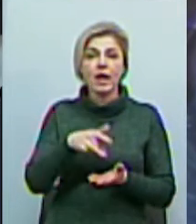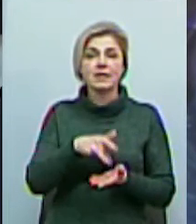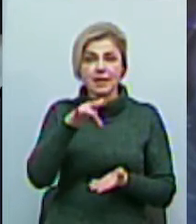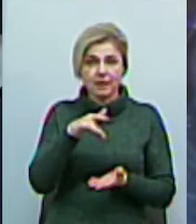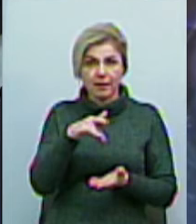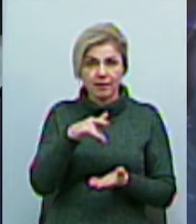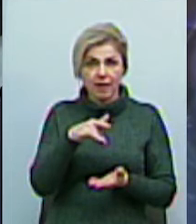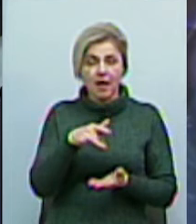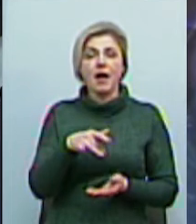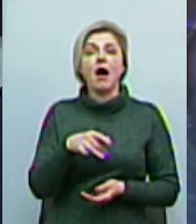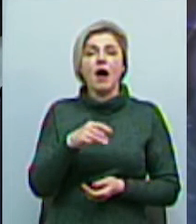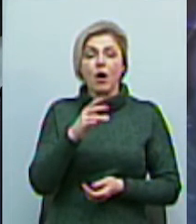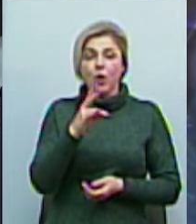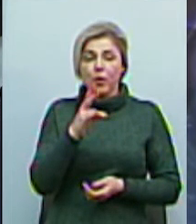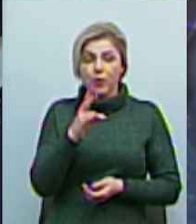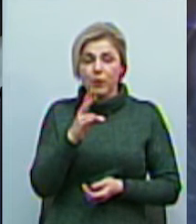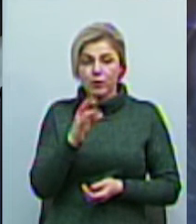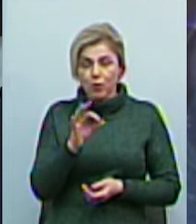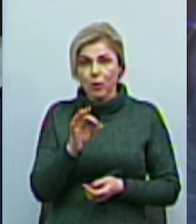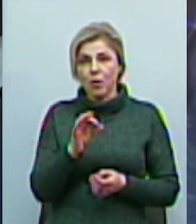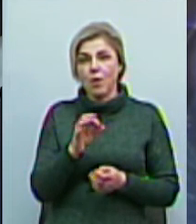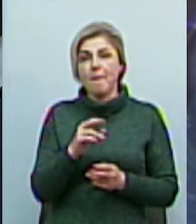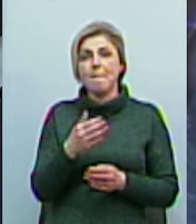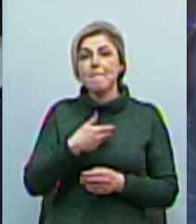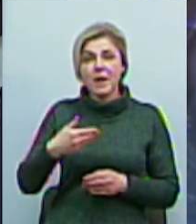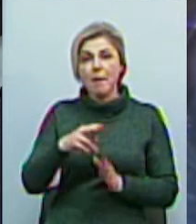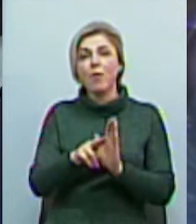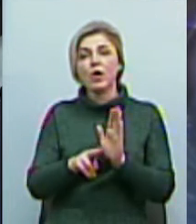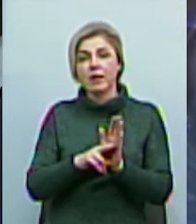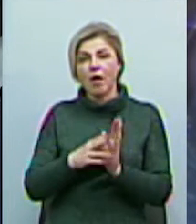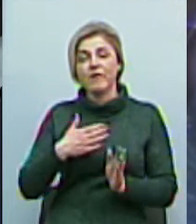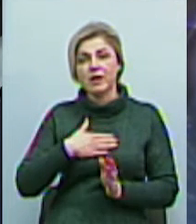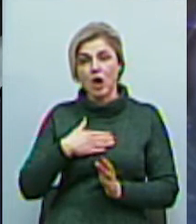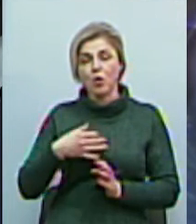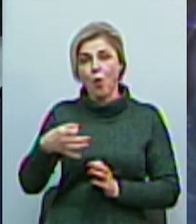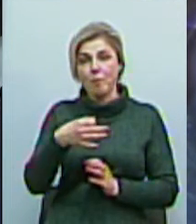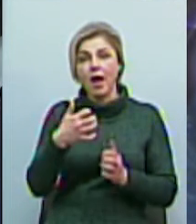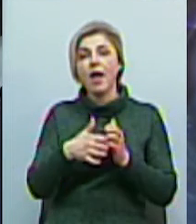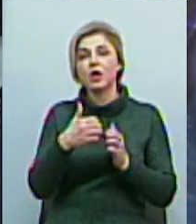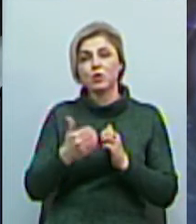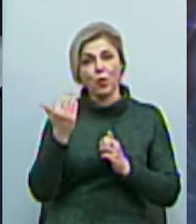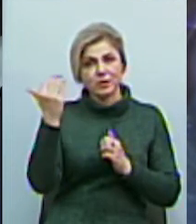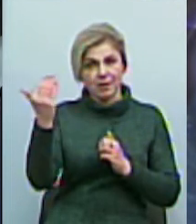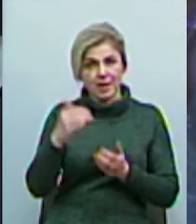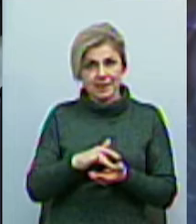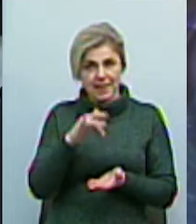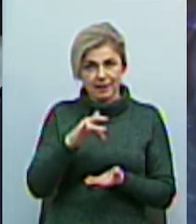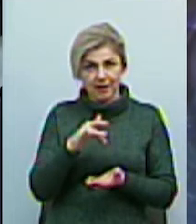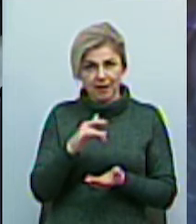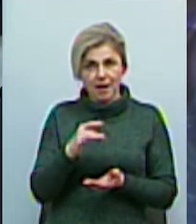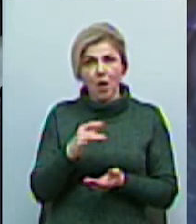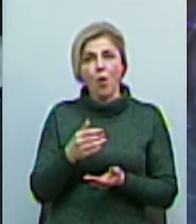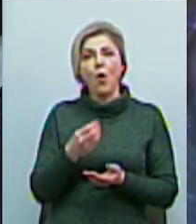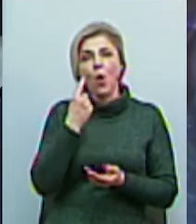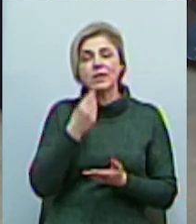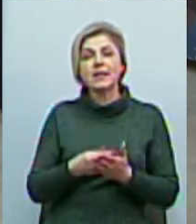оцінювання якості освіти. Ми підпорядковані, наша область, Херсонському регіональному центру оцінювання якості